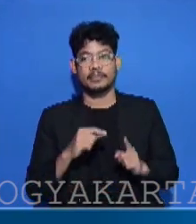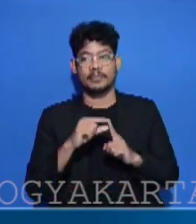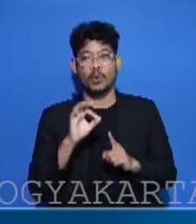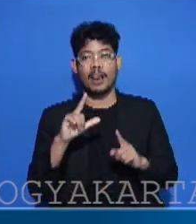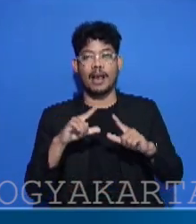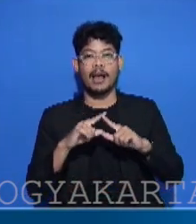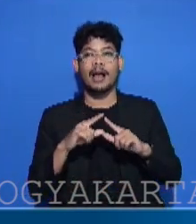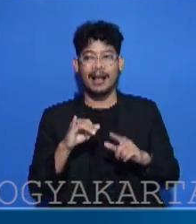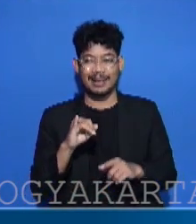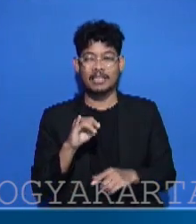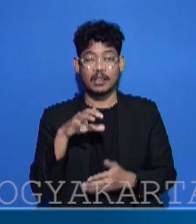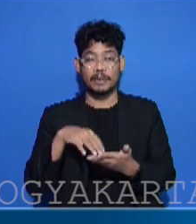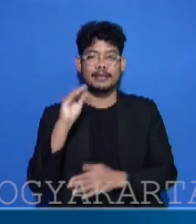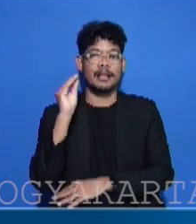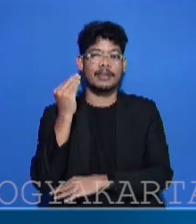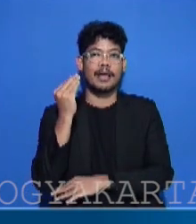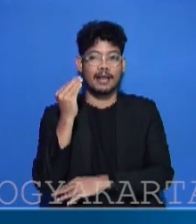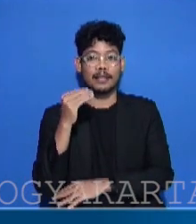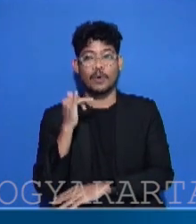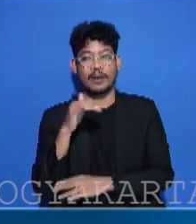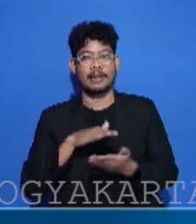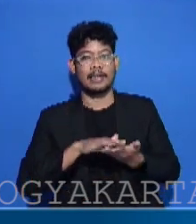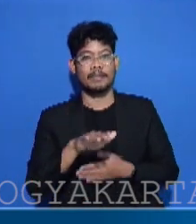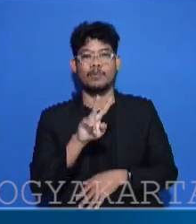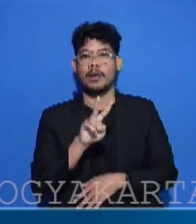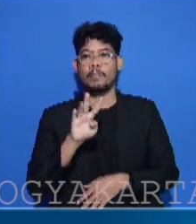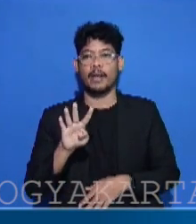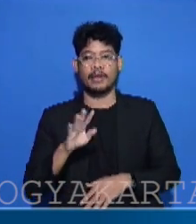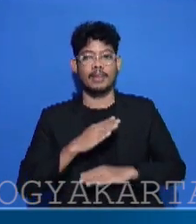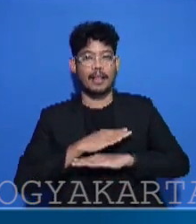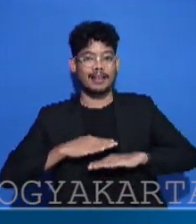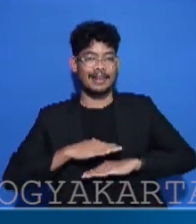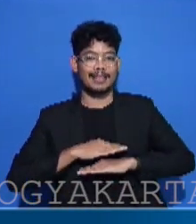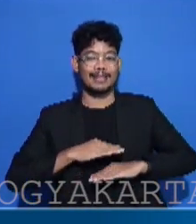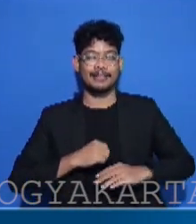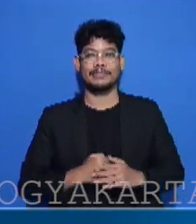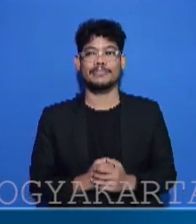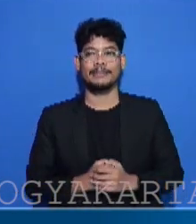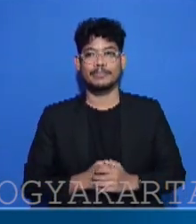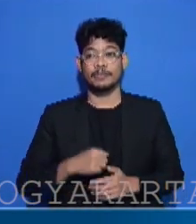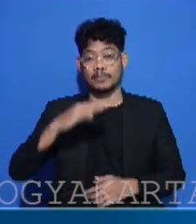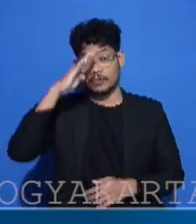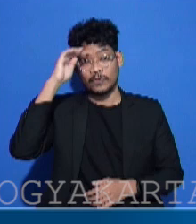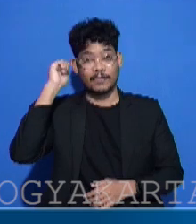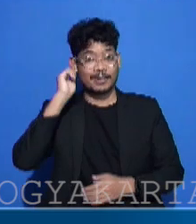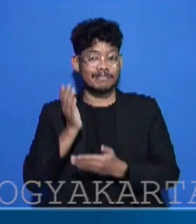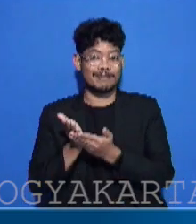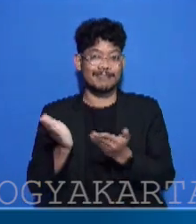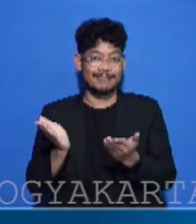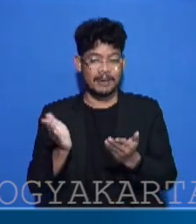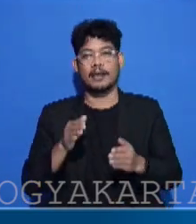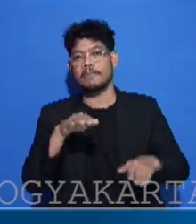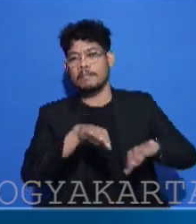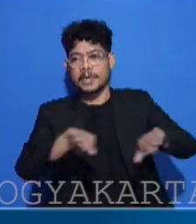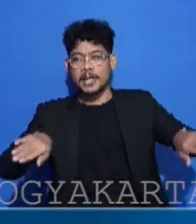dan DIY mengirimkan 24 atlet dan 4 official mengikuti 2 nomor putra dan putri untuk campur renang perairan